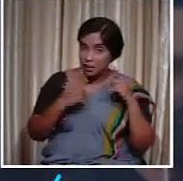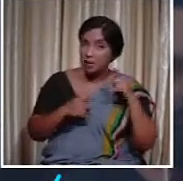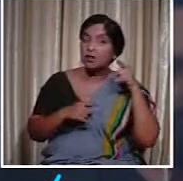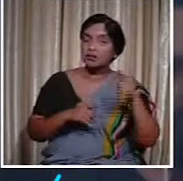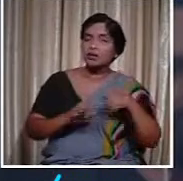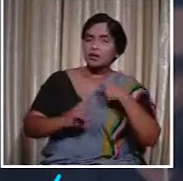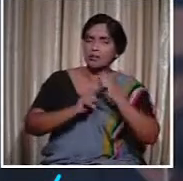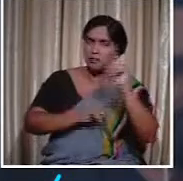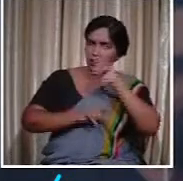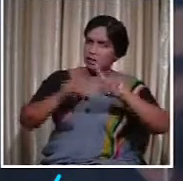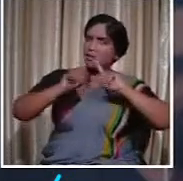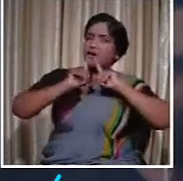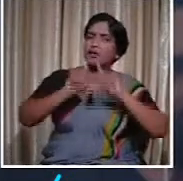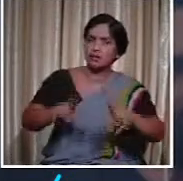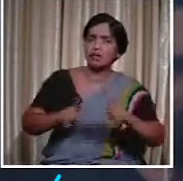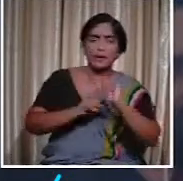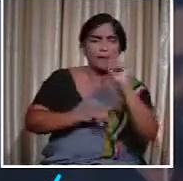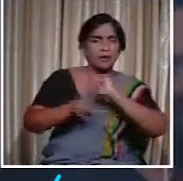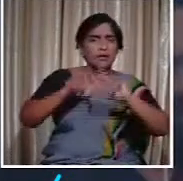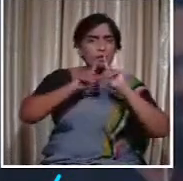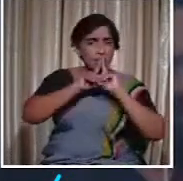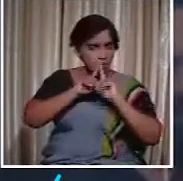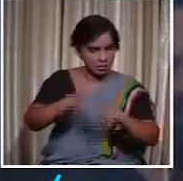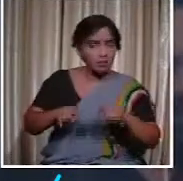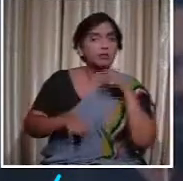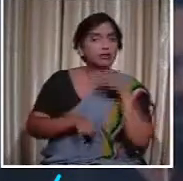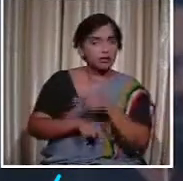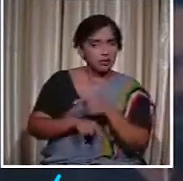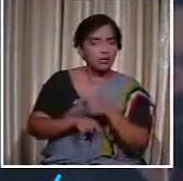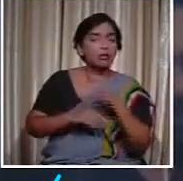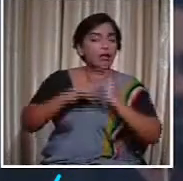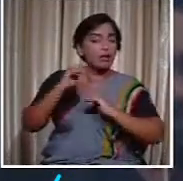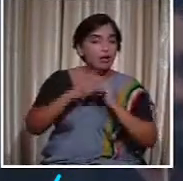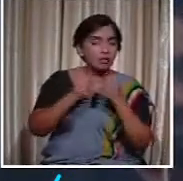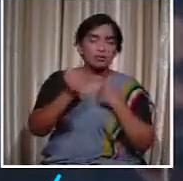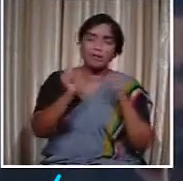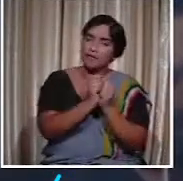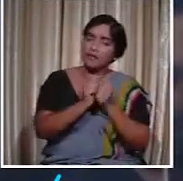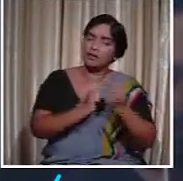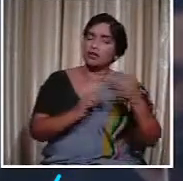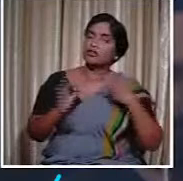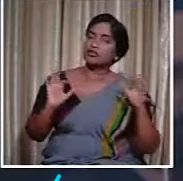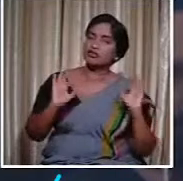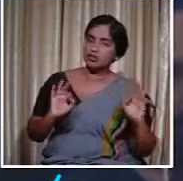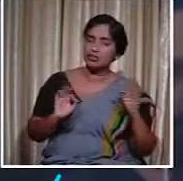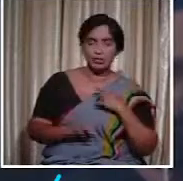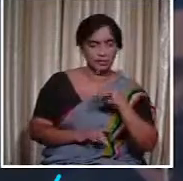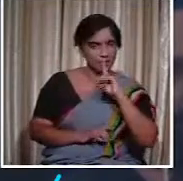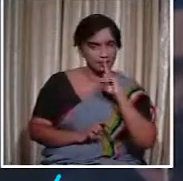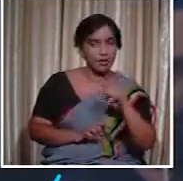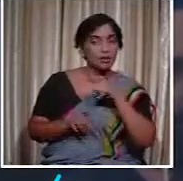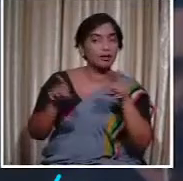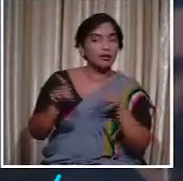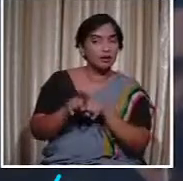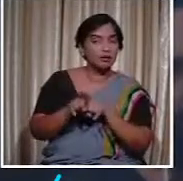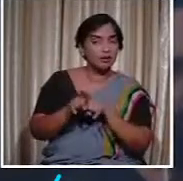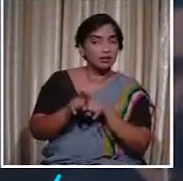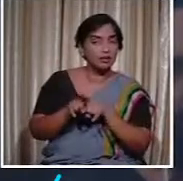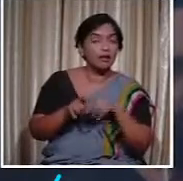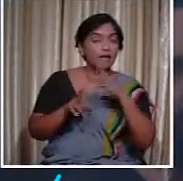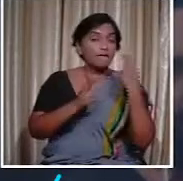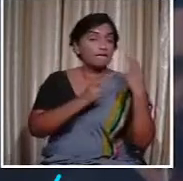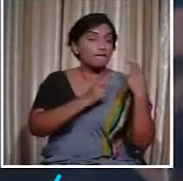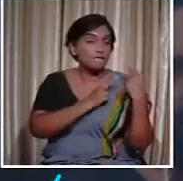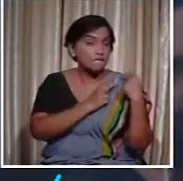මේ සභාවට දැනුම් දෙන්න ඕන. ඒ සභාවට දැනුම් දුන්න නම් ඒවට ක්‍රියා කරන්න අපි ලෑස්ති කියන එක පැහැදිලිව කියන ඕන. ඒ නිසා තමයි